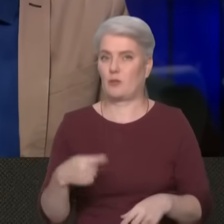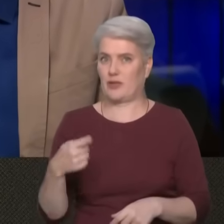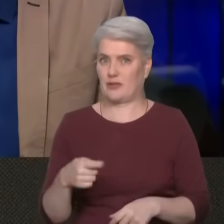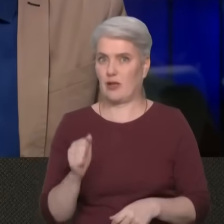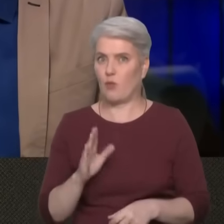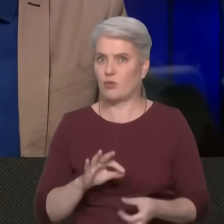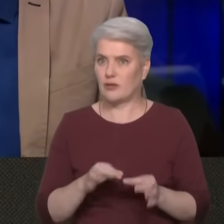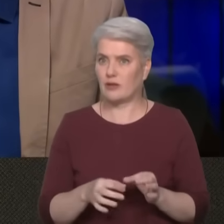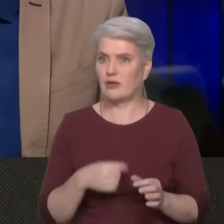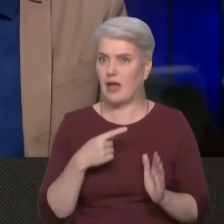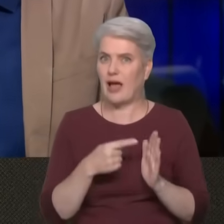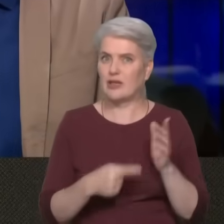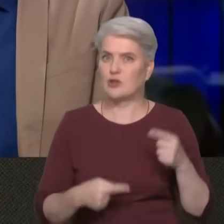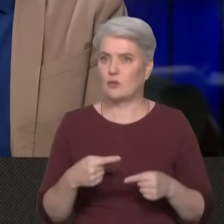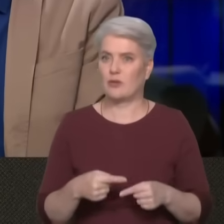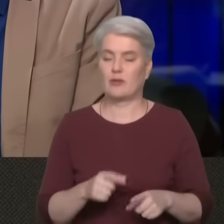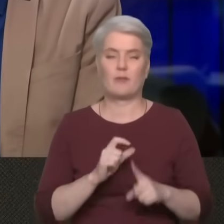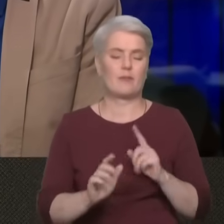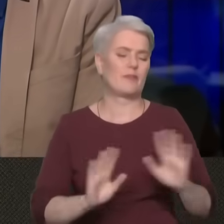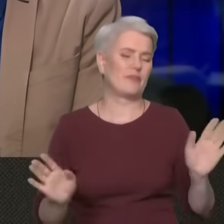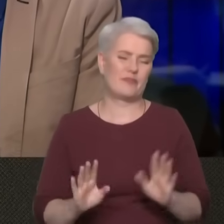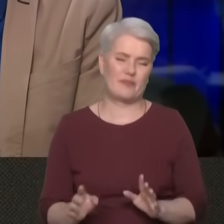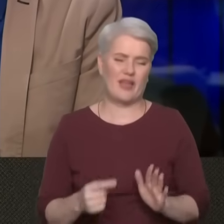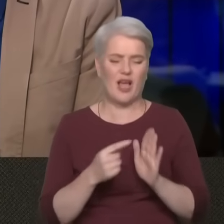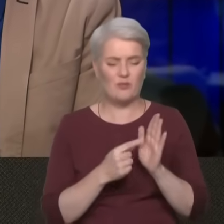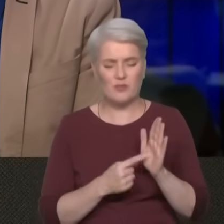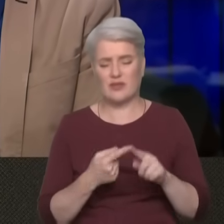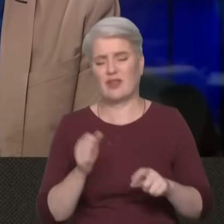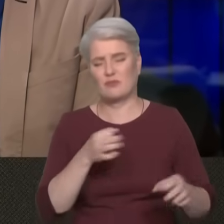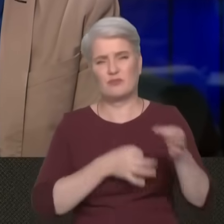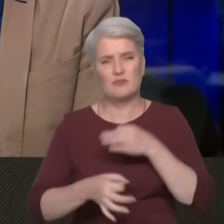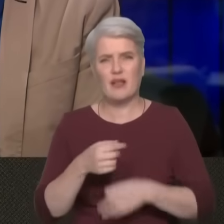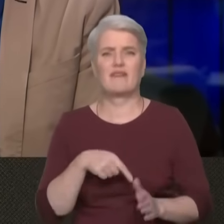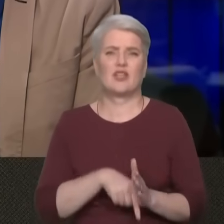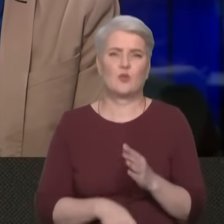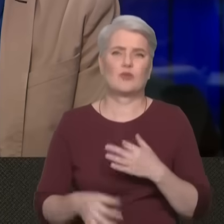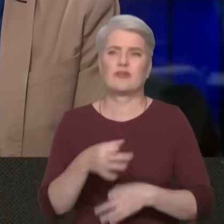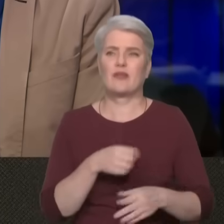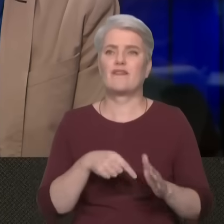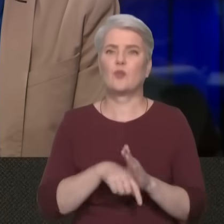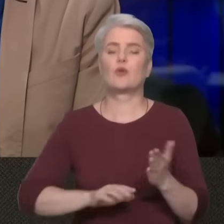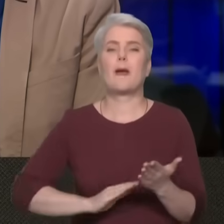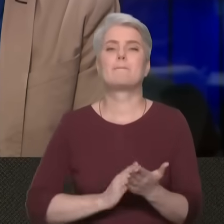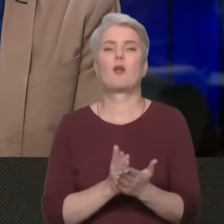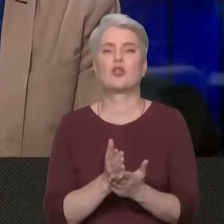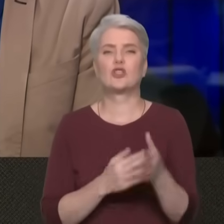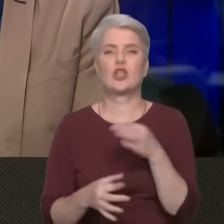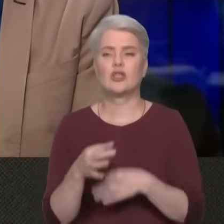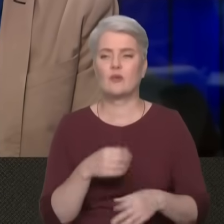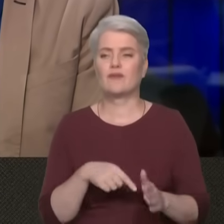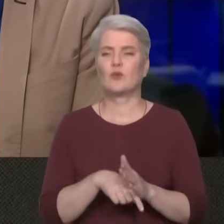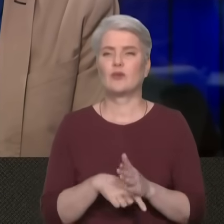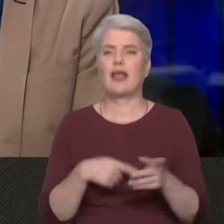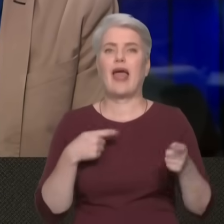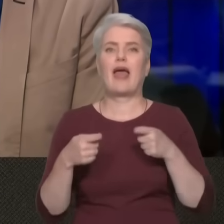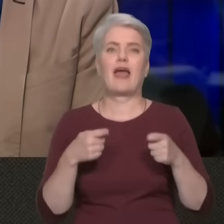назвіть їх. Ні, будь-які пункти, в принципі, це питання дискусії, внутрішньої дискусії, внутріполітичної дискусії,